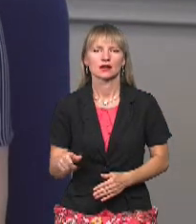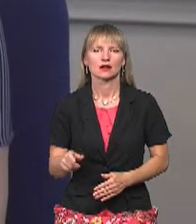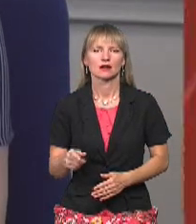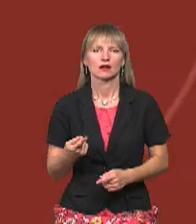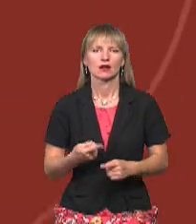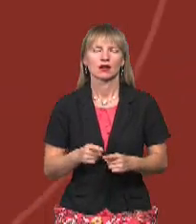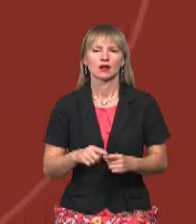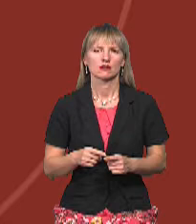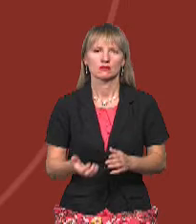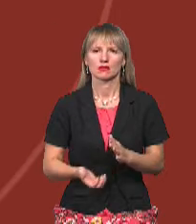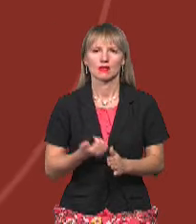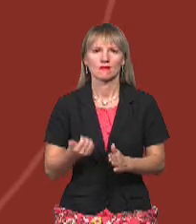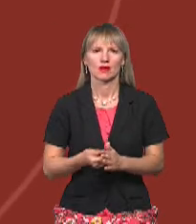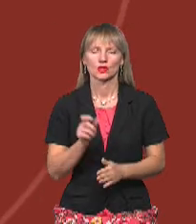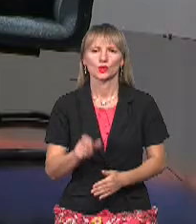кадровий голод.